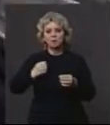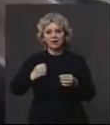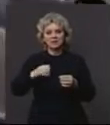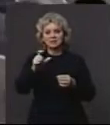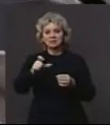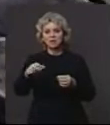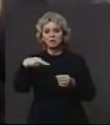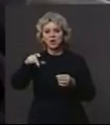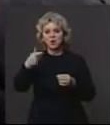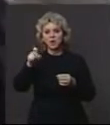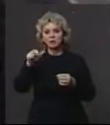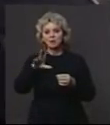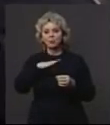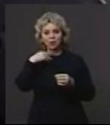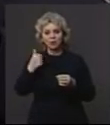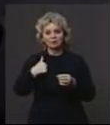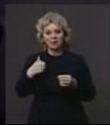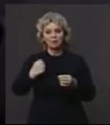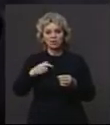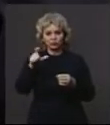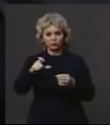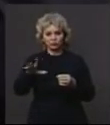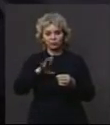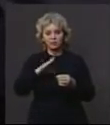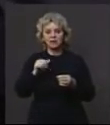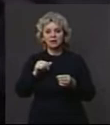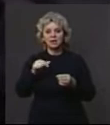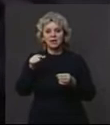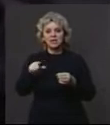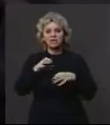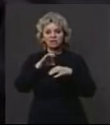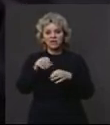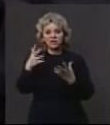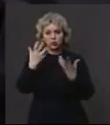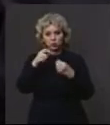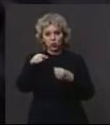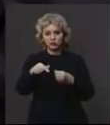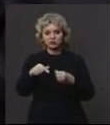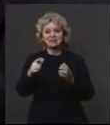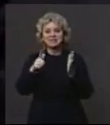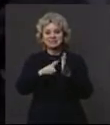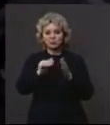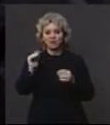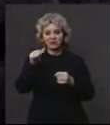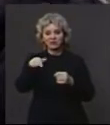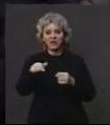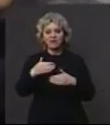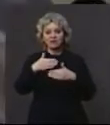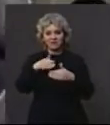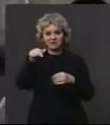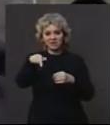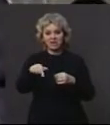наши, пехота с нами, много бойцов. И выбили ночью, ночь на 7-е выбили немцев